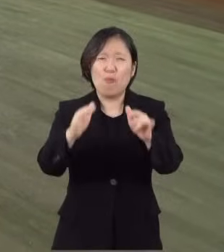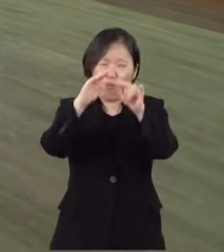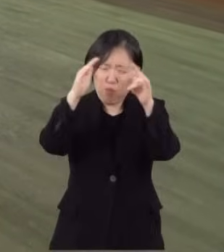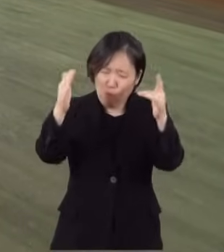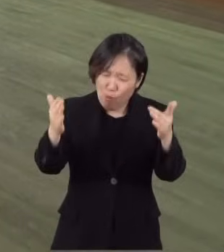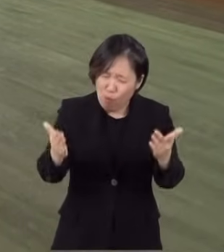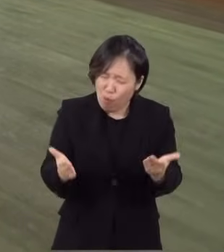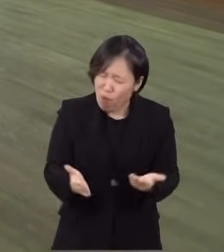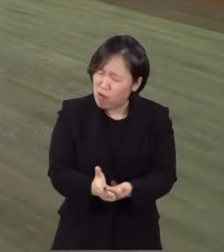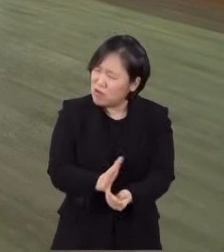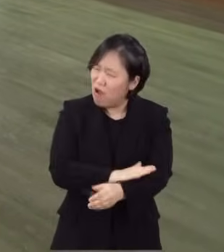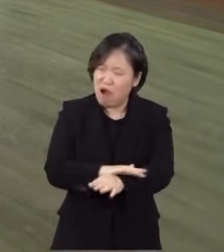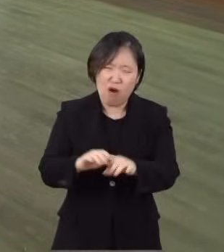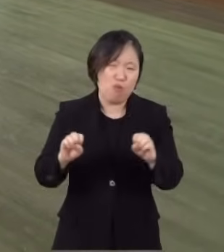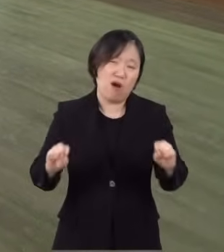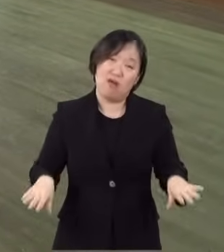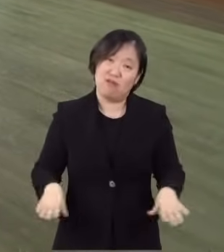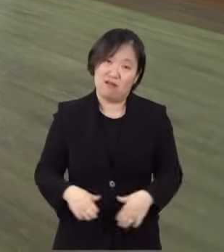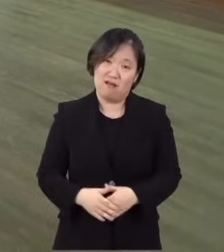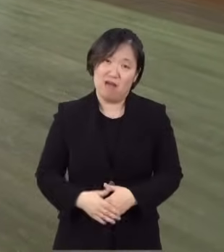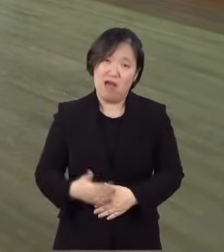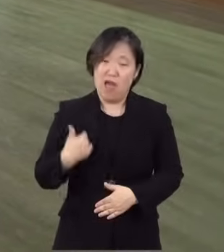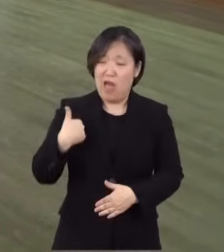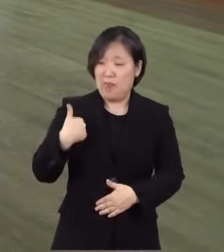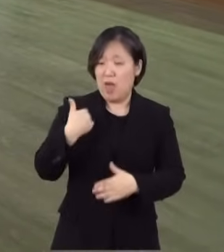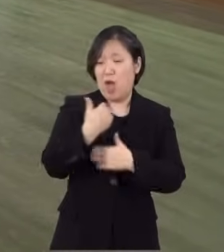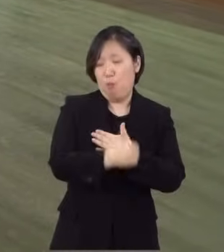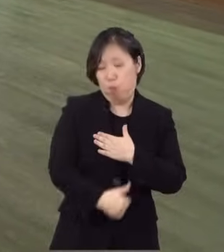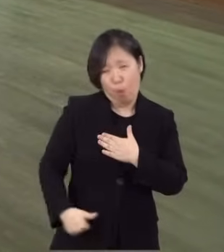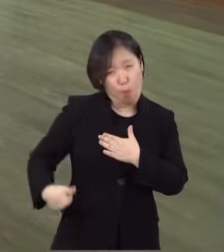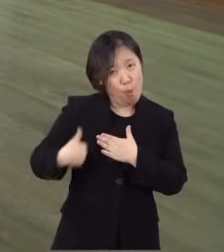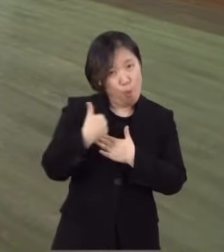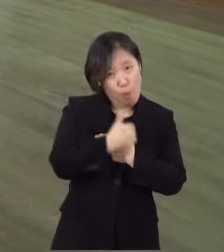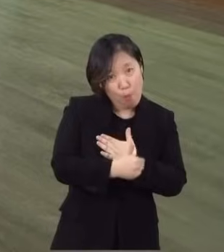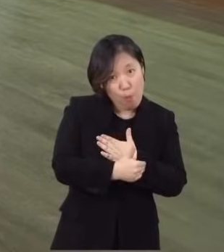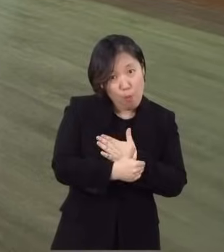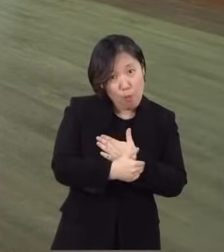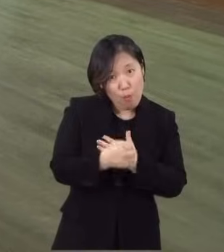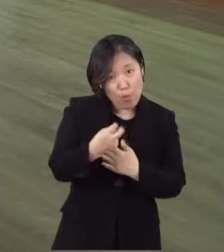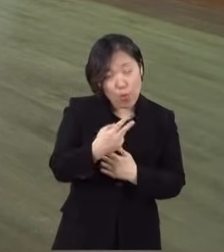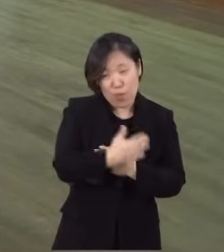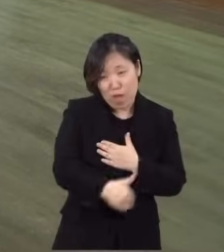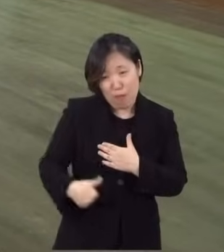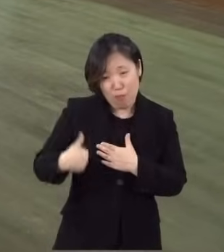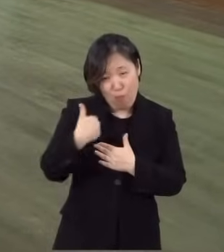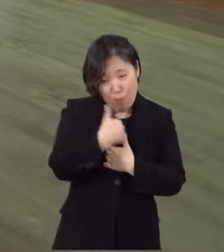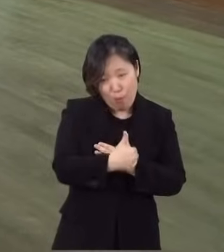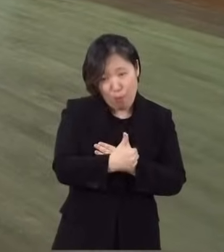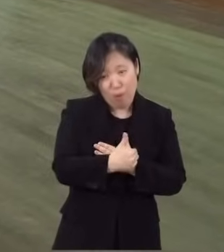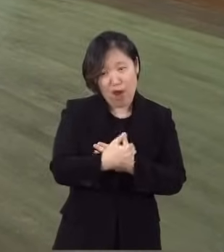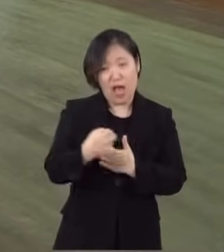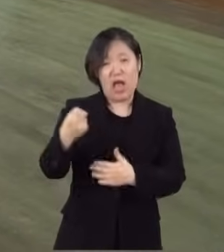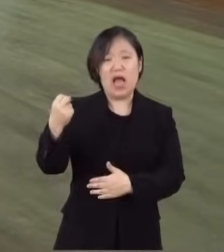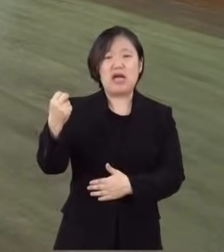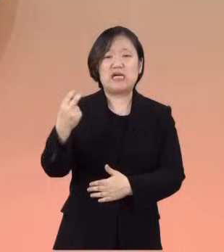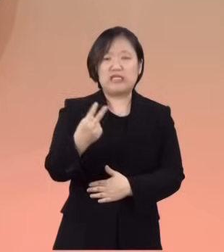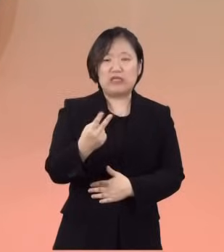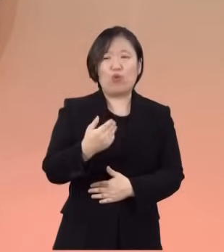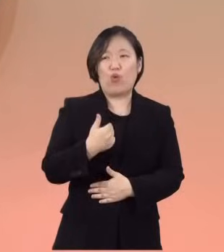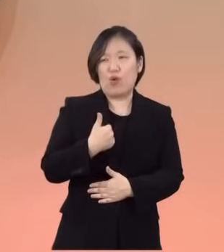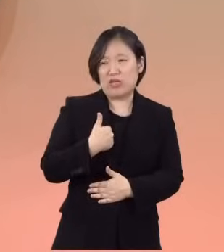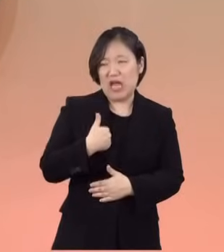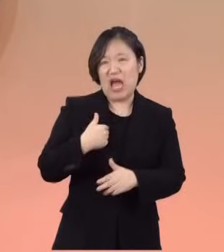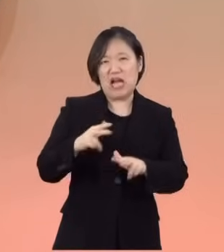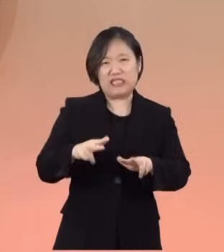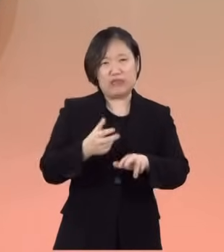것이 더다이 몸뚱아리와이 몸뚱아리를 포함해서